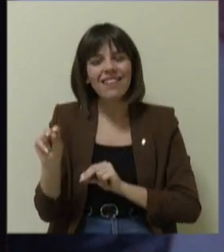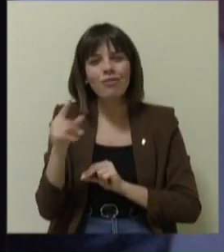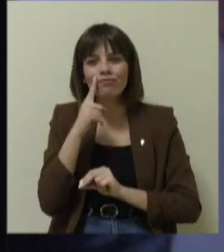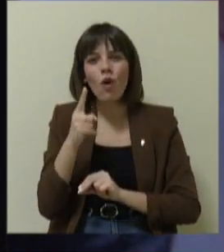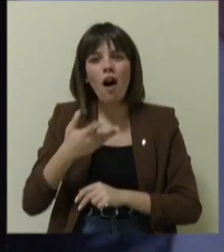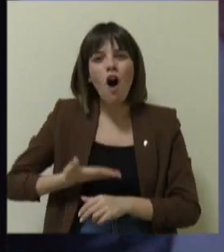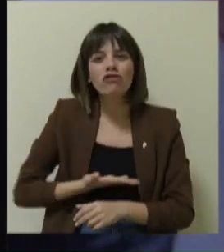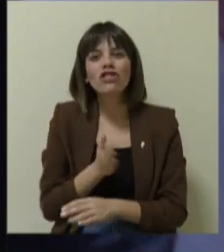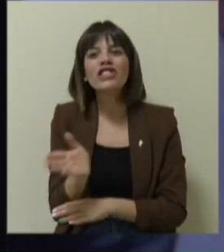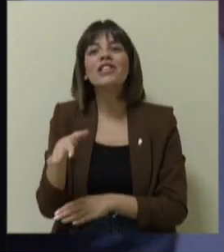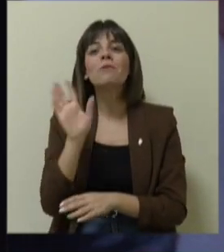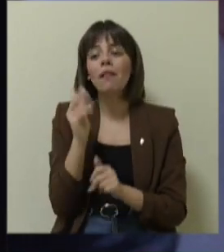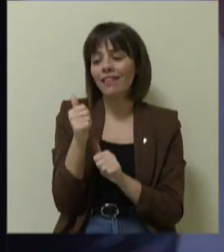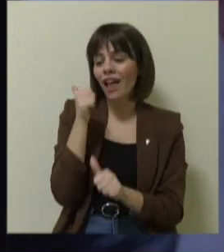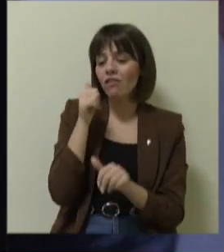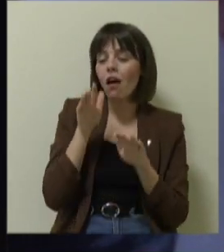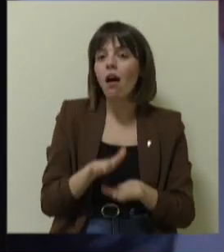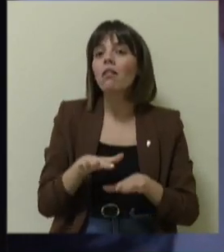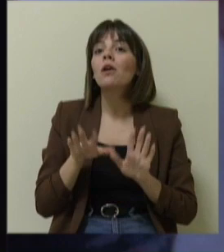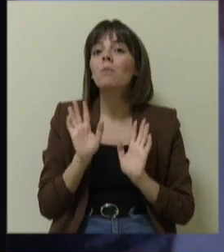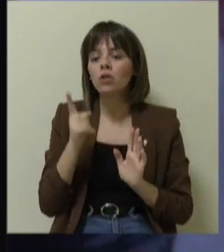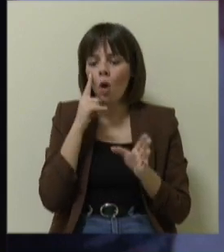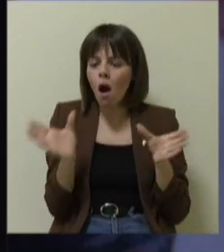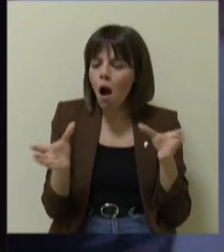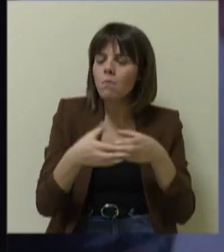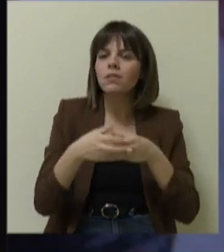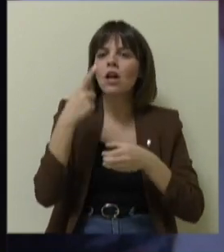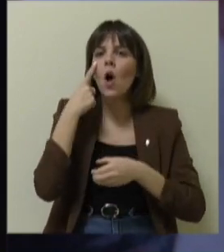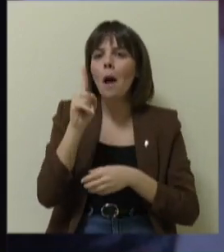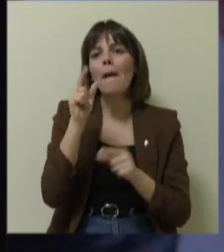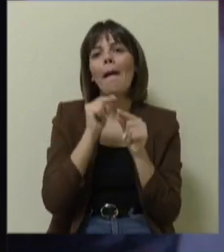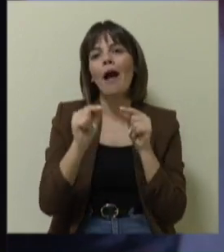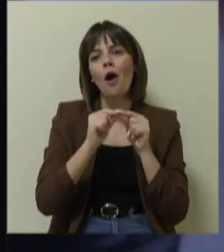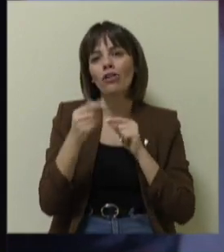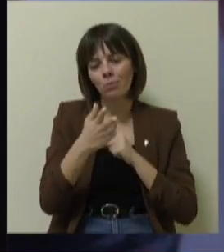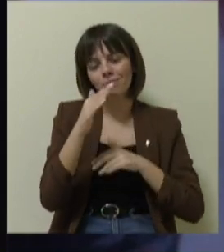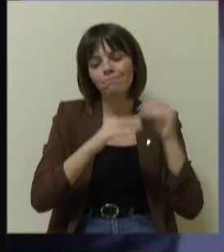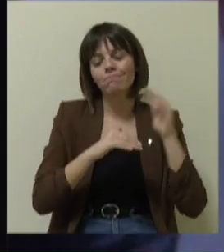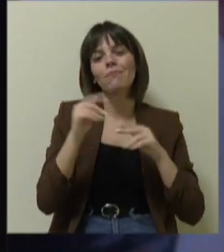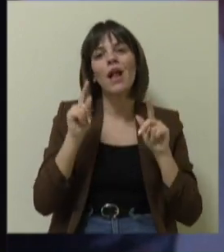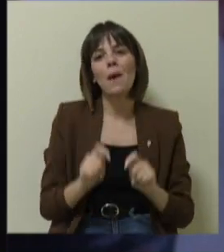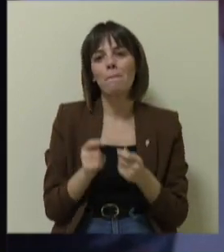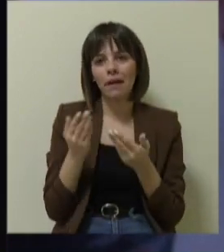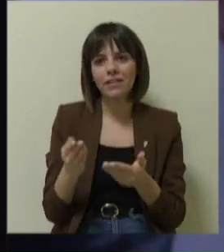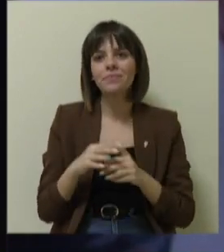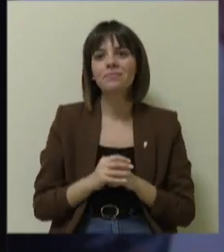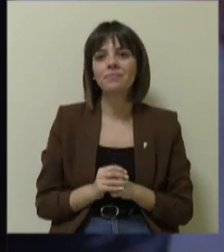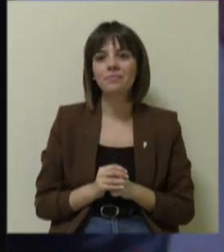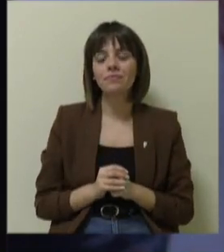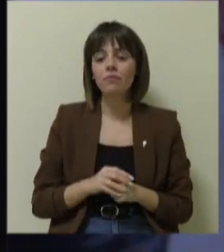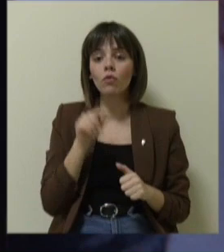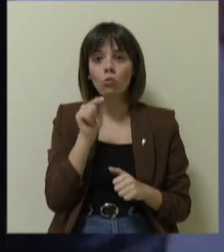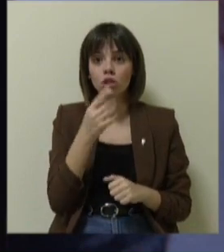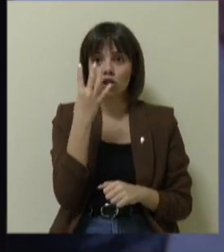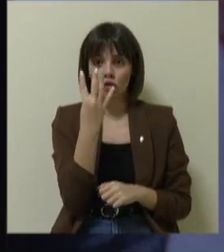gitmediği, geride bırakılmadığı kapsayıcı bir ekonomi inşa etmektir. Bu